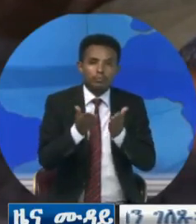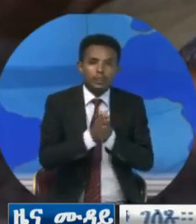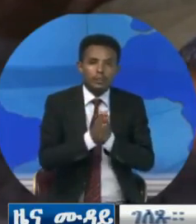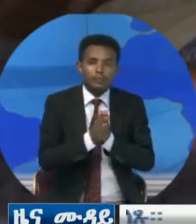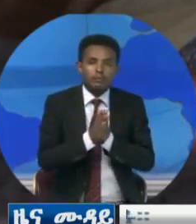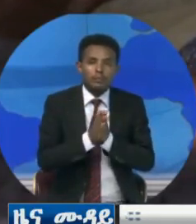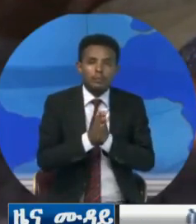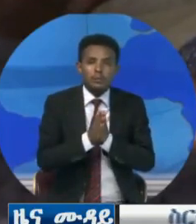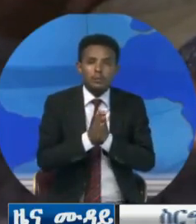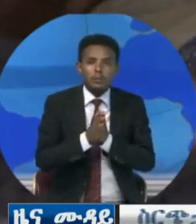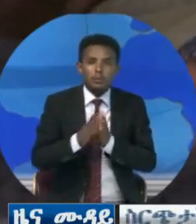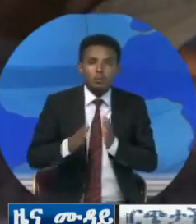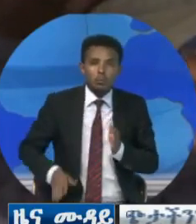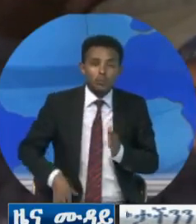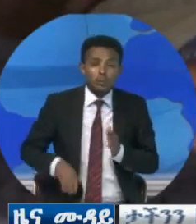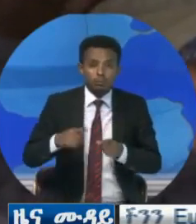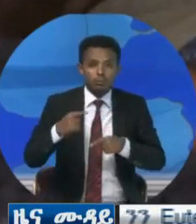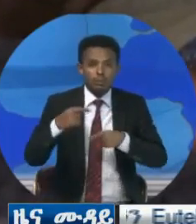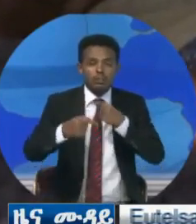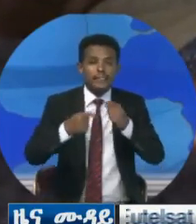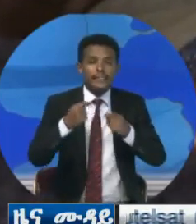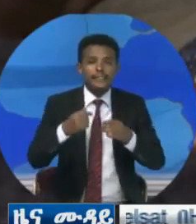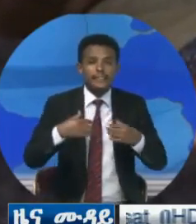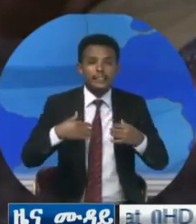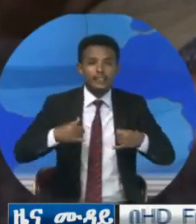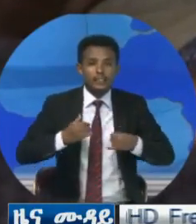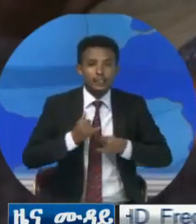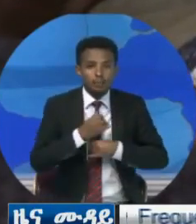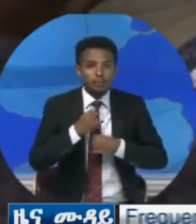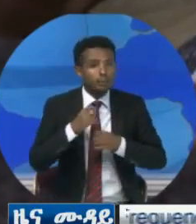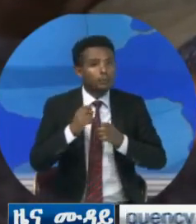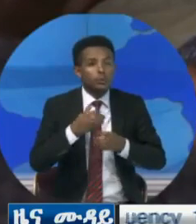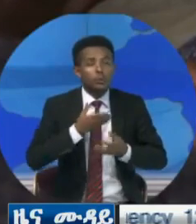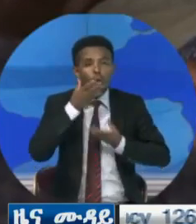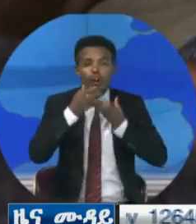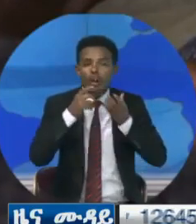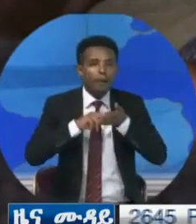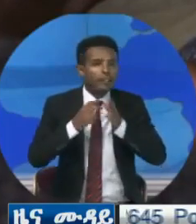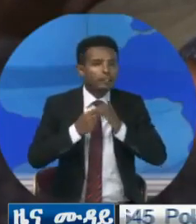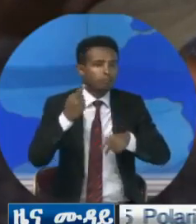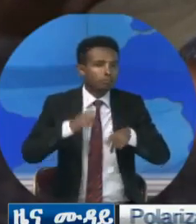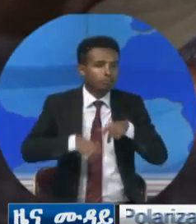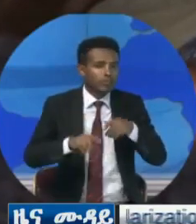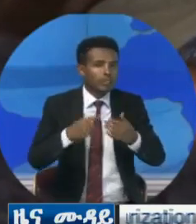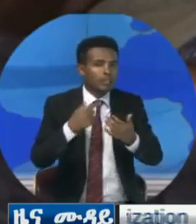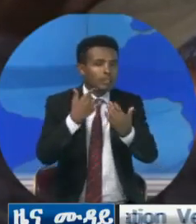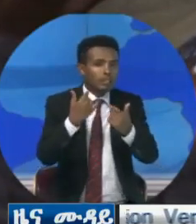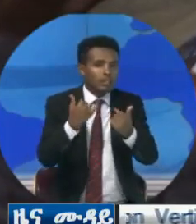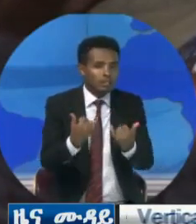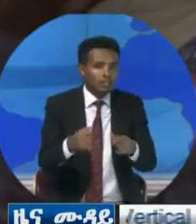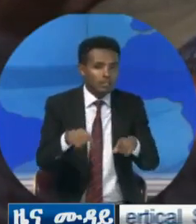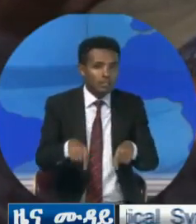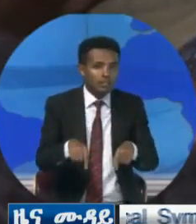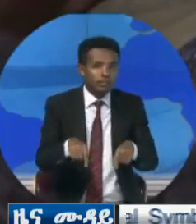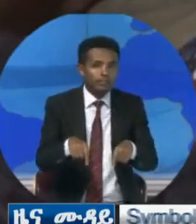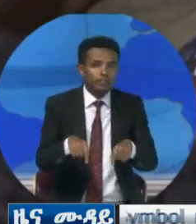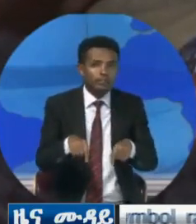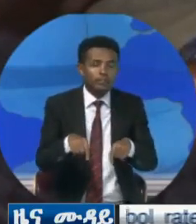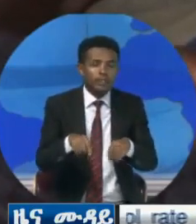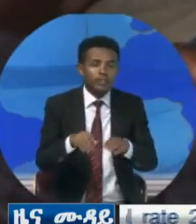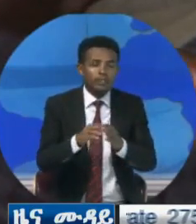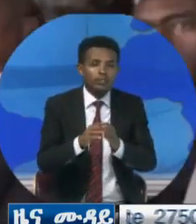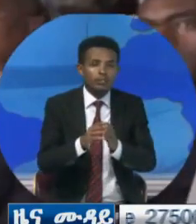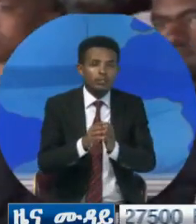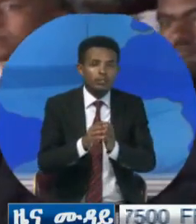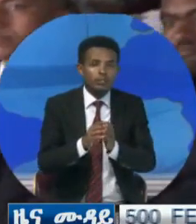ጭምጭሆ እንዳይሉ ከዚህ አኳያ ስናየው ነገ ጠዋት መልሶ ባለሀብቱን አፍርስ